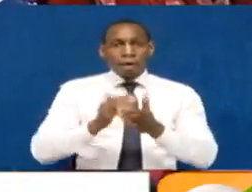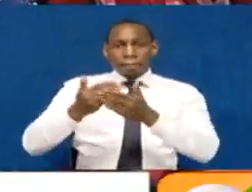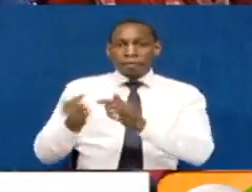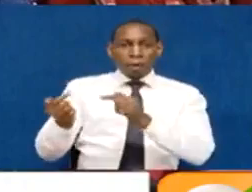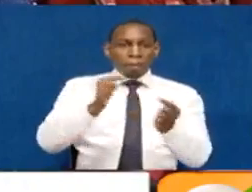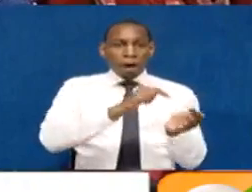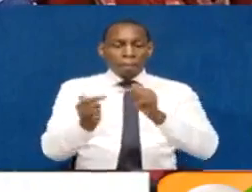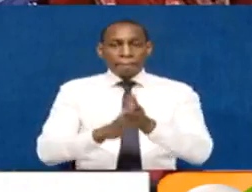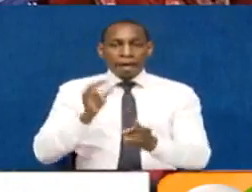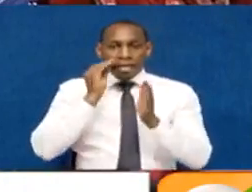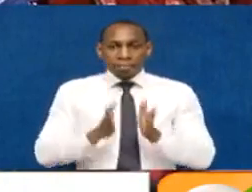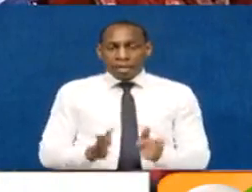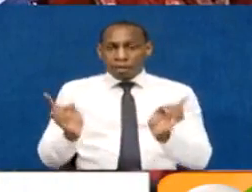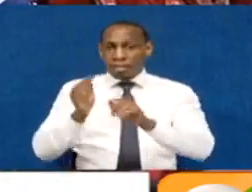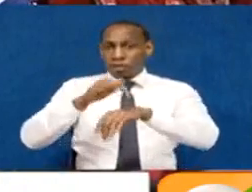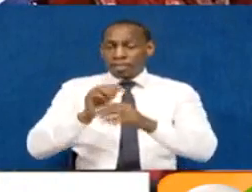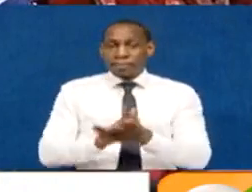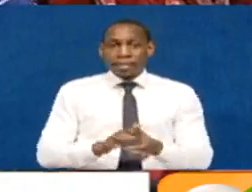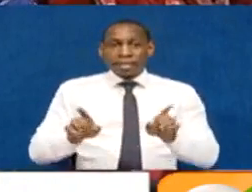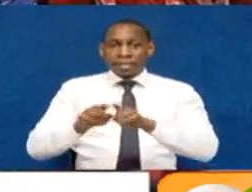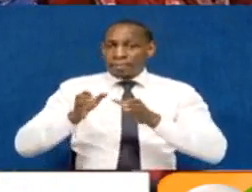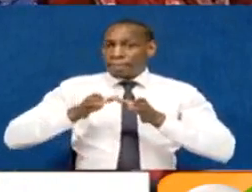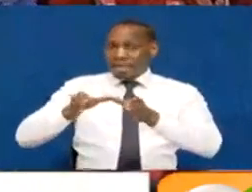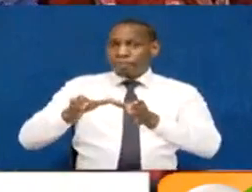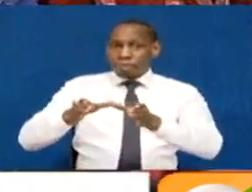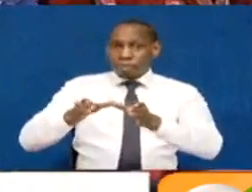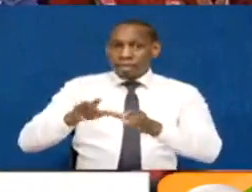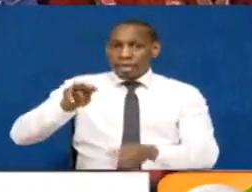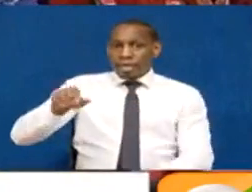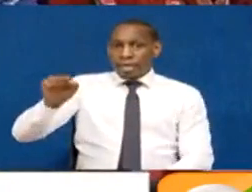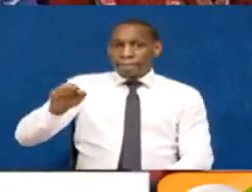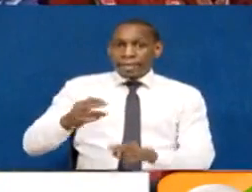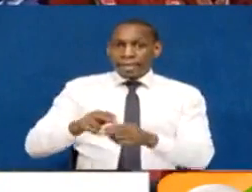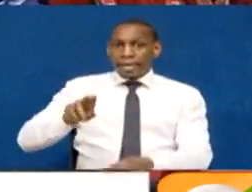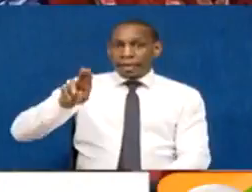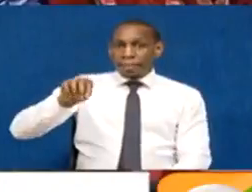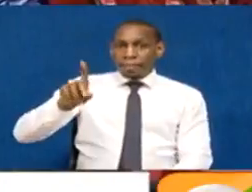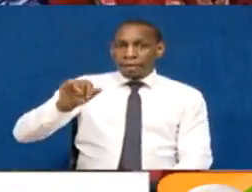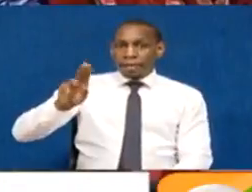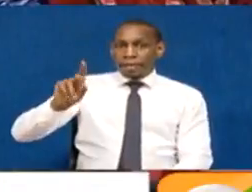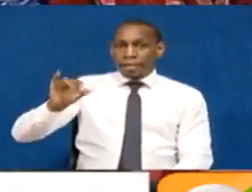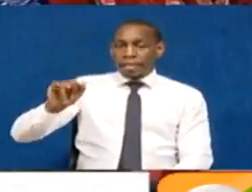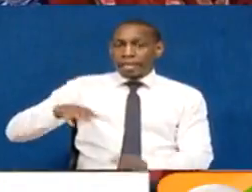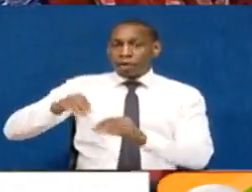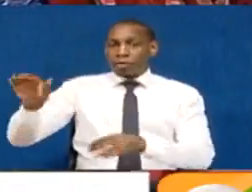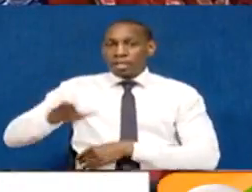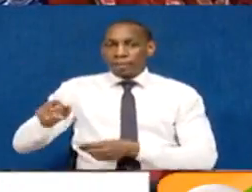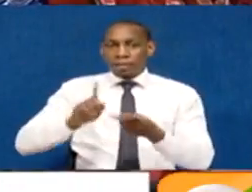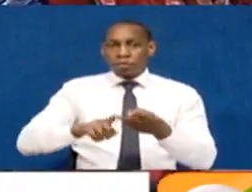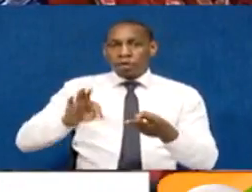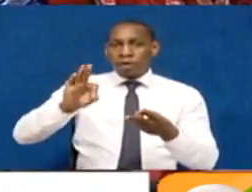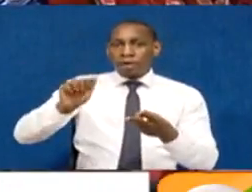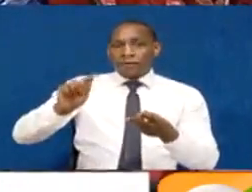na majibizano, speaker wa muda akiweza kumlazimisha mbunge Ndindi Nyoro kuondoka bungeni pamoja na Fatuma